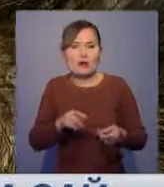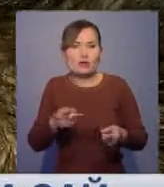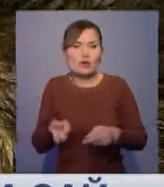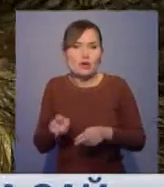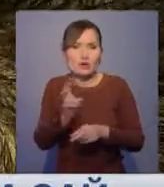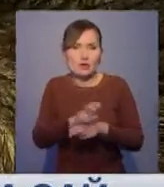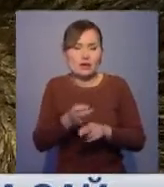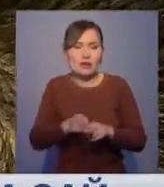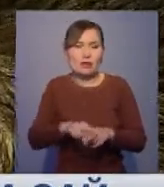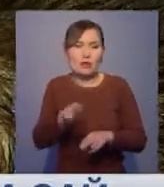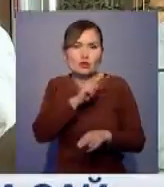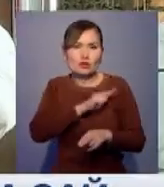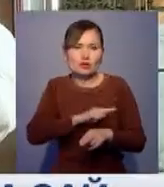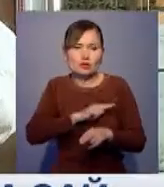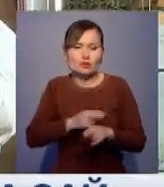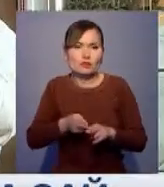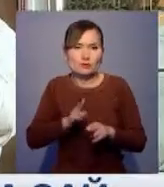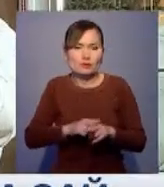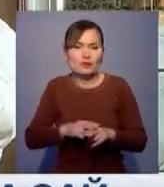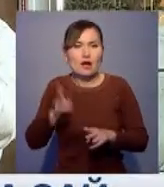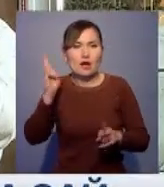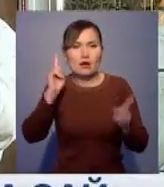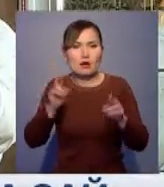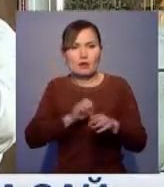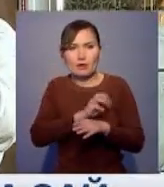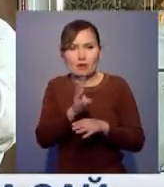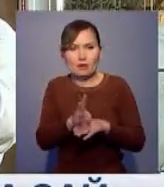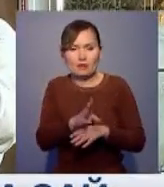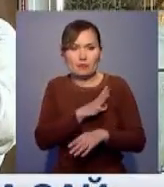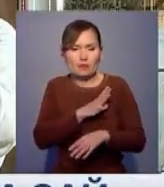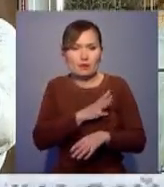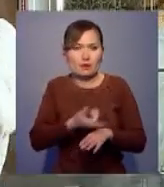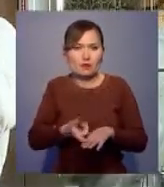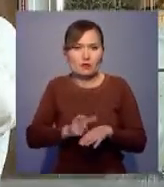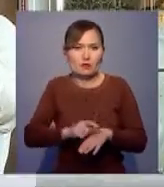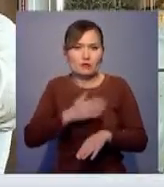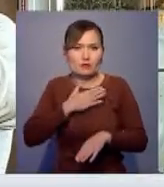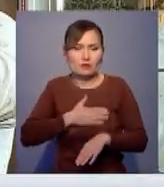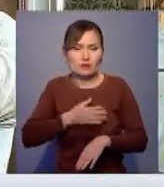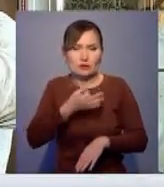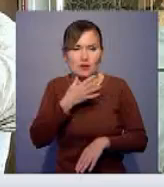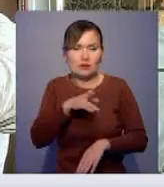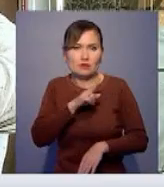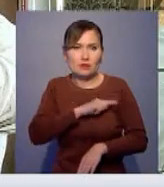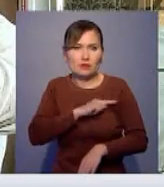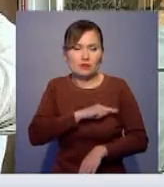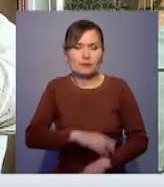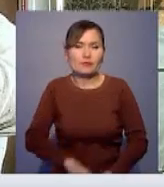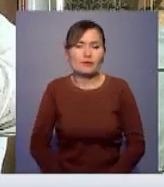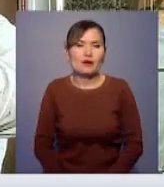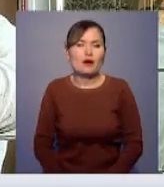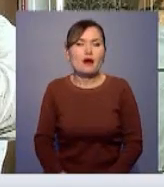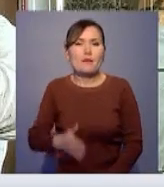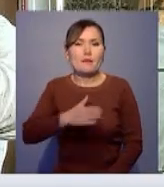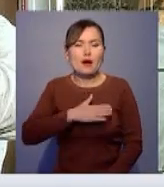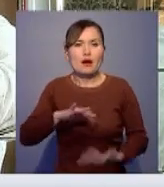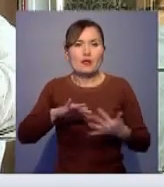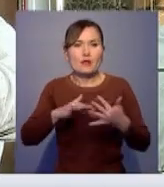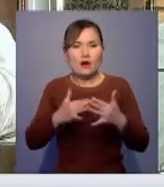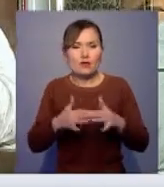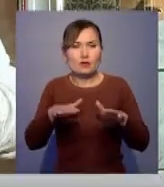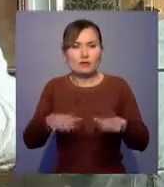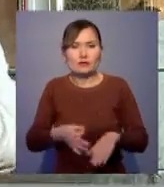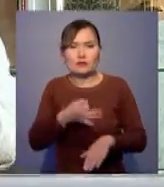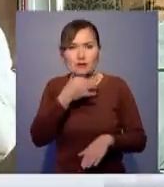тұрғындарға сапалы қызмет көрсетіп жүр. Келетін кісілер бар, жақсы. Аудан тұрғындары жұмысыма риза деп